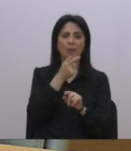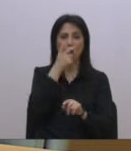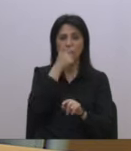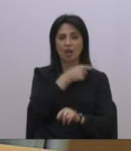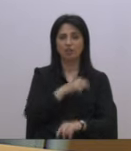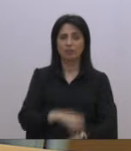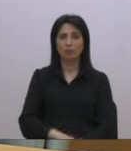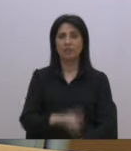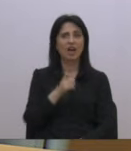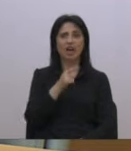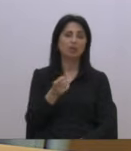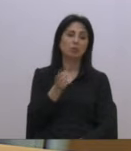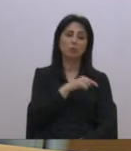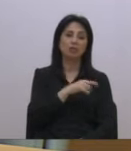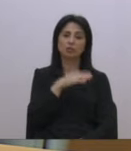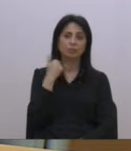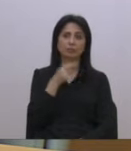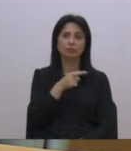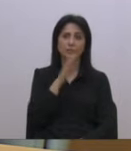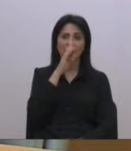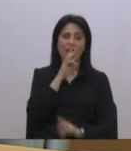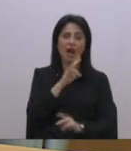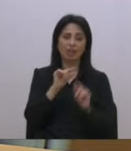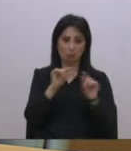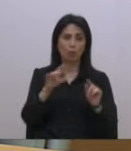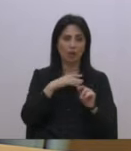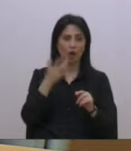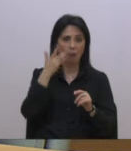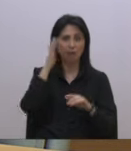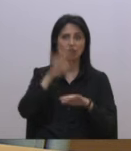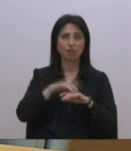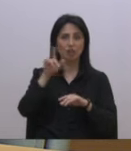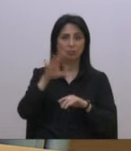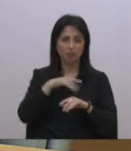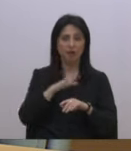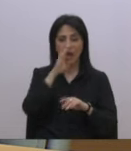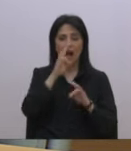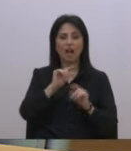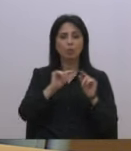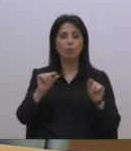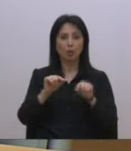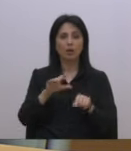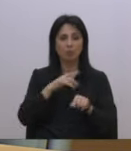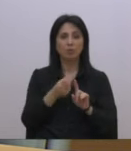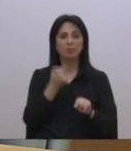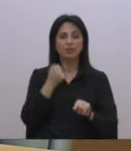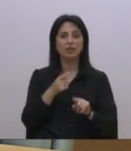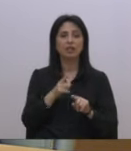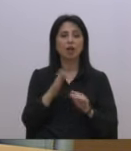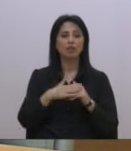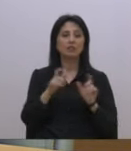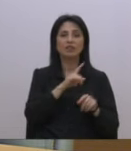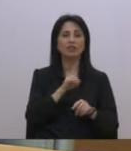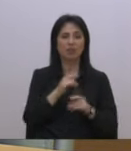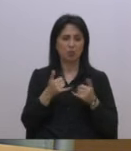სააკაშვილმა? რატომ მაშინ ღალატის მუხლი ხო იყო ამერიკის შეერთებულ შტატებში? რატომ მაშინ არ დაუწესეს სანქციები? მაგრამ